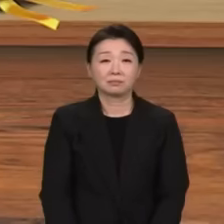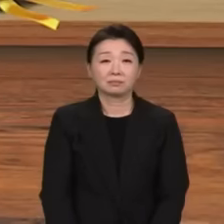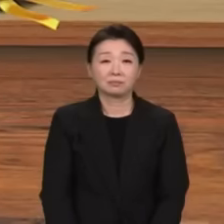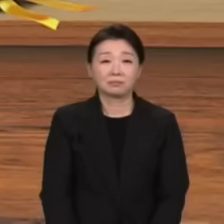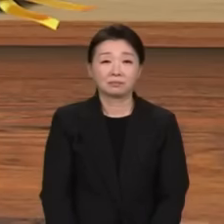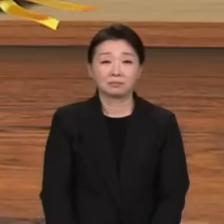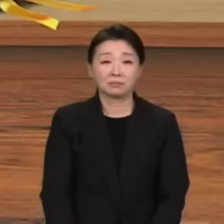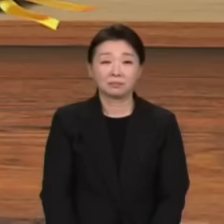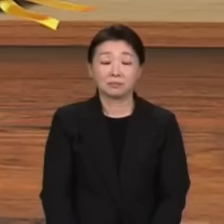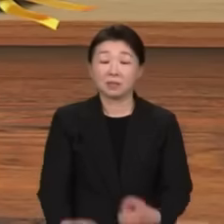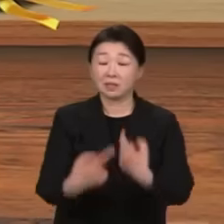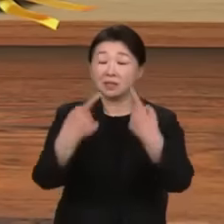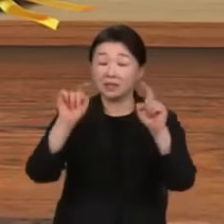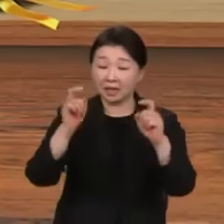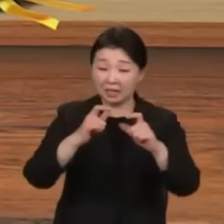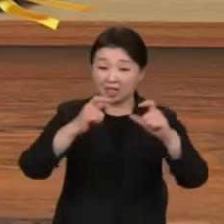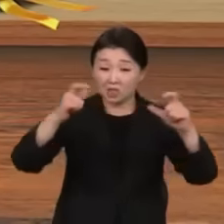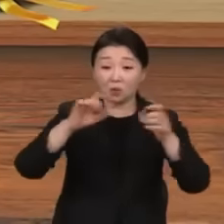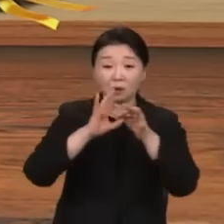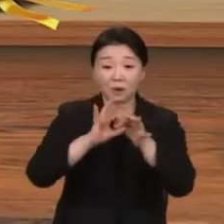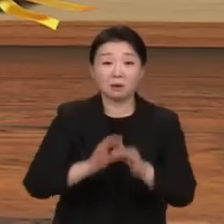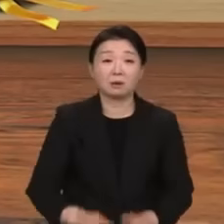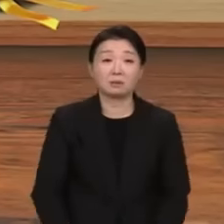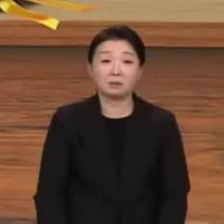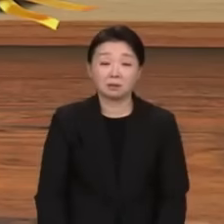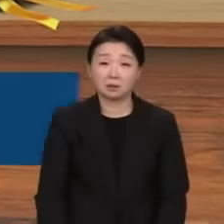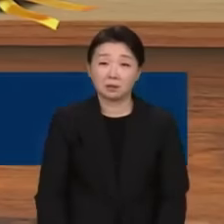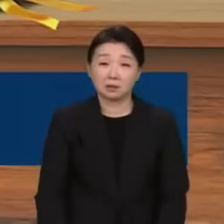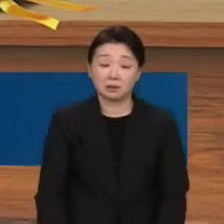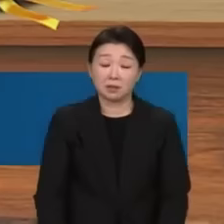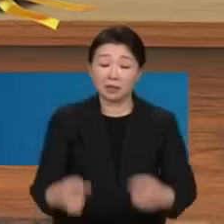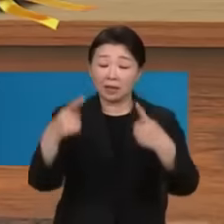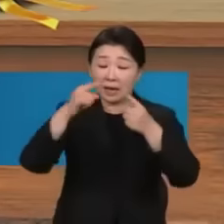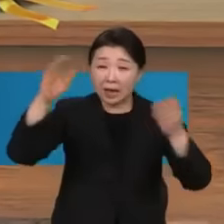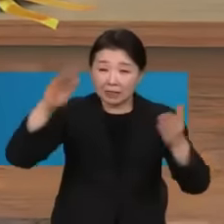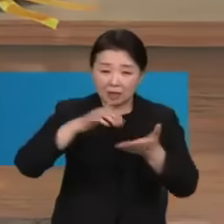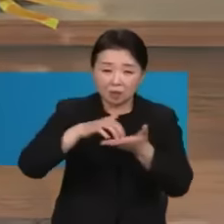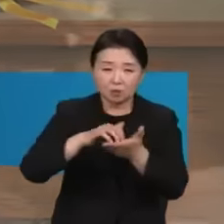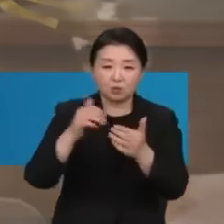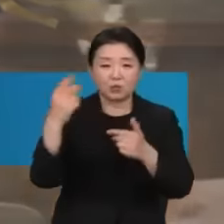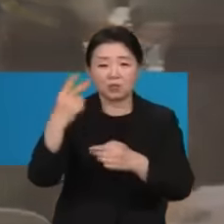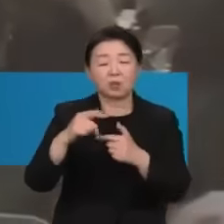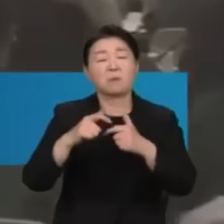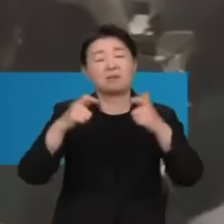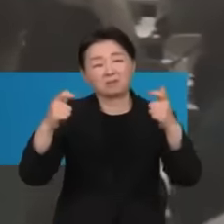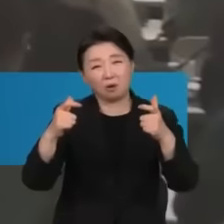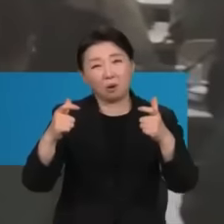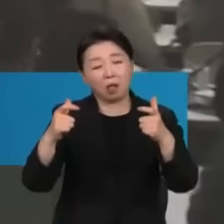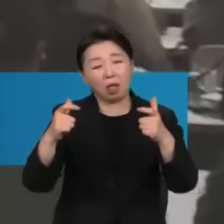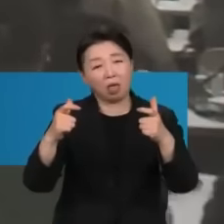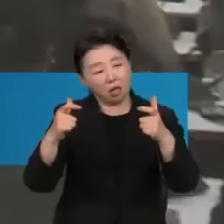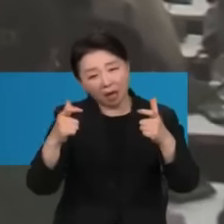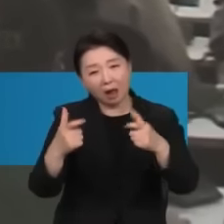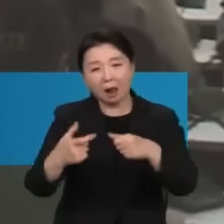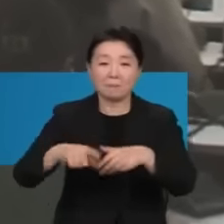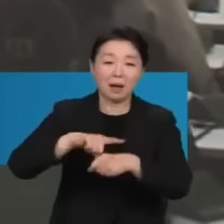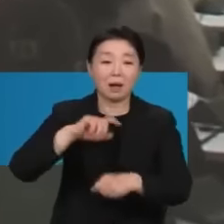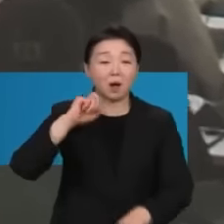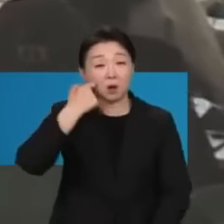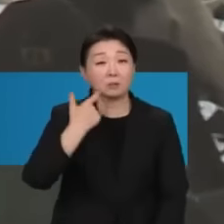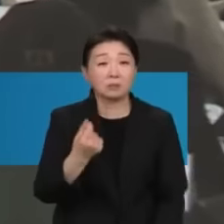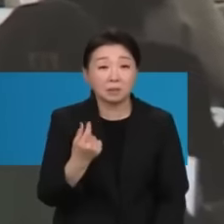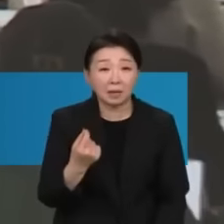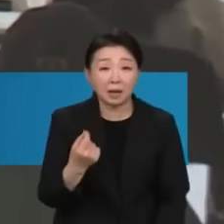의대 증원 소식으로 이어가겠습니다. 2,000명 증원, 이제 더 이상 되돌릴 수 없게 됐습니다. 정부가 오늘 의대 정원을